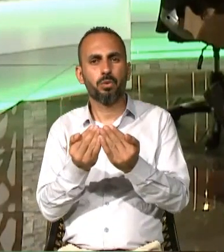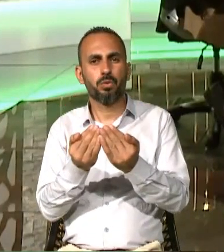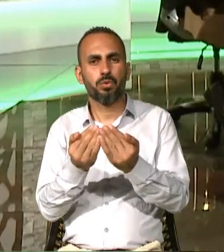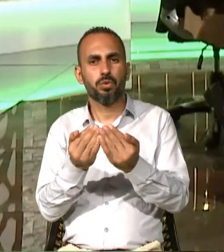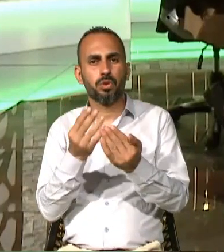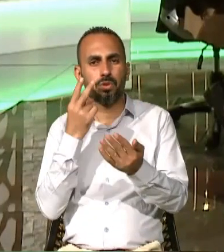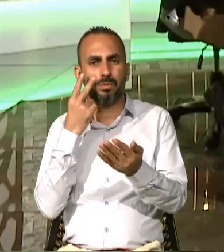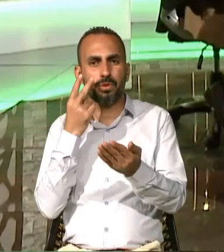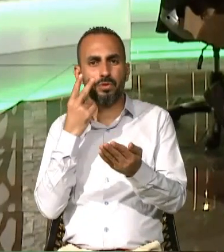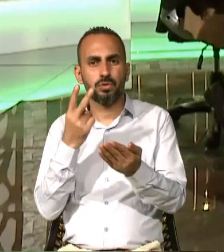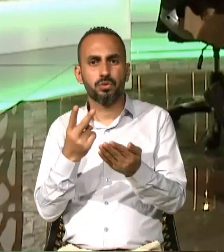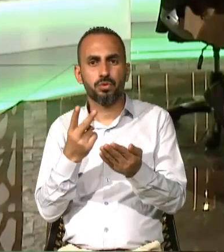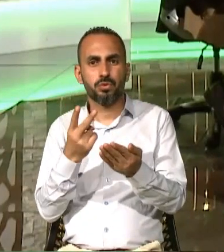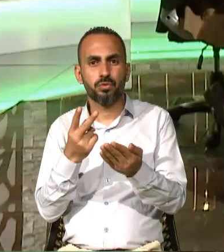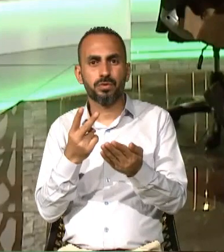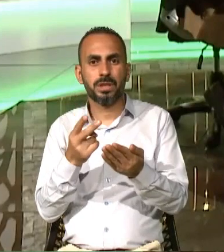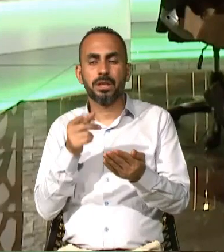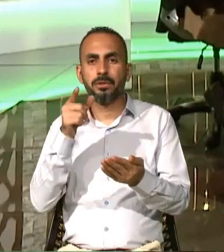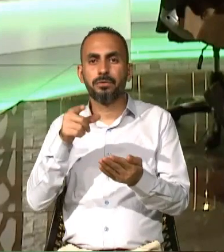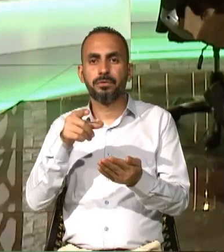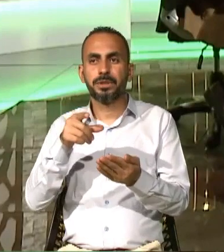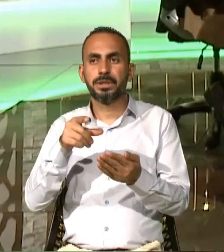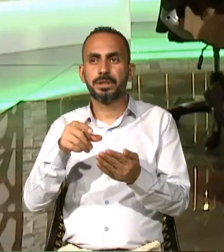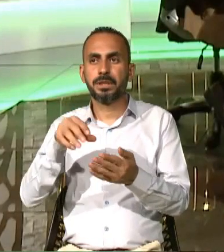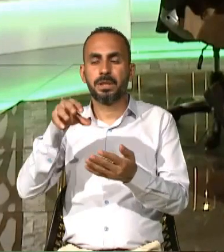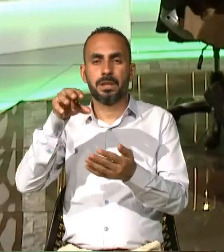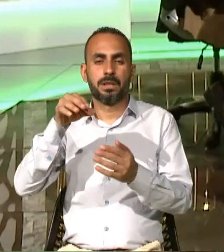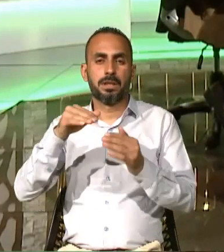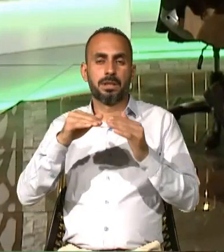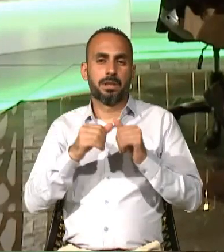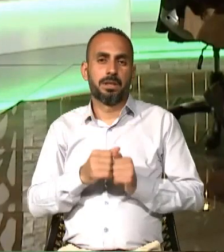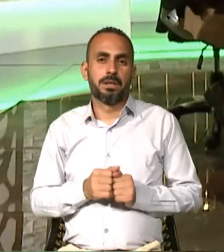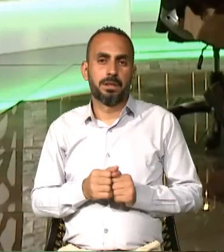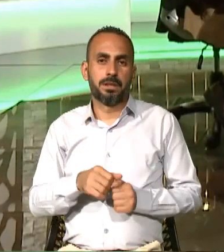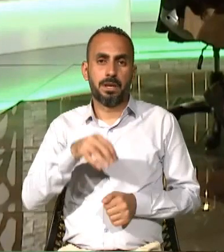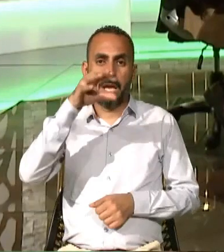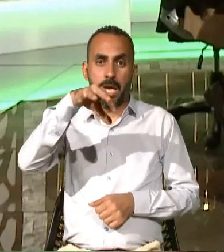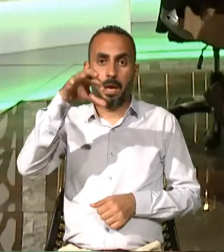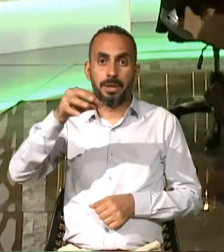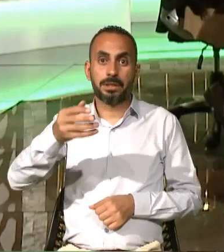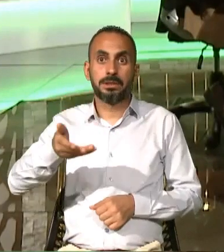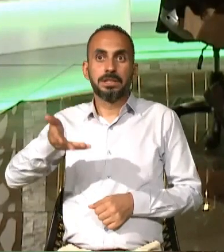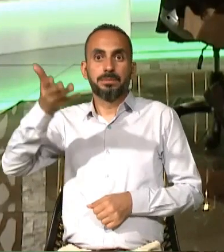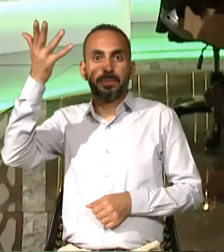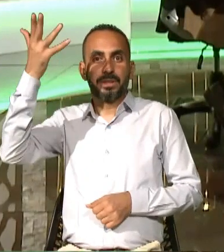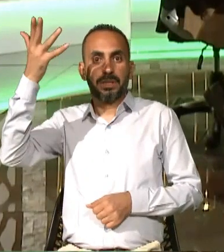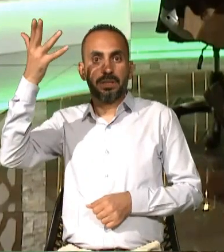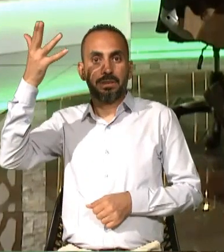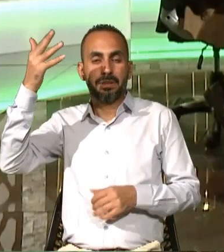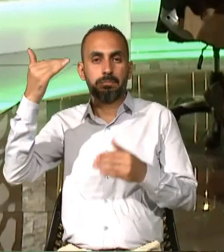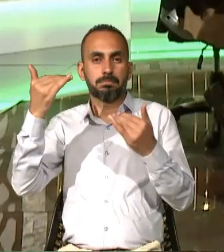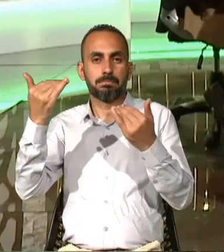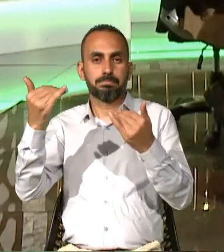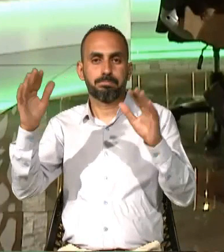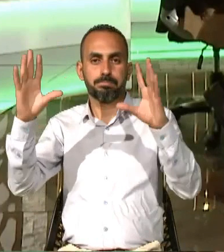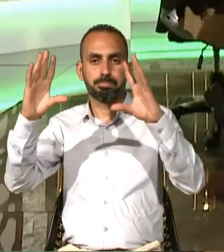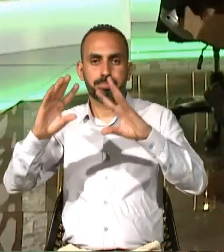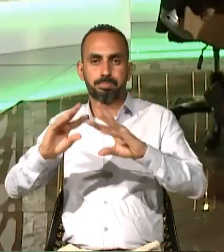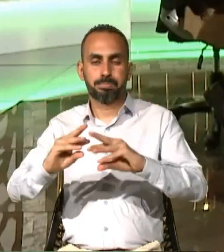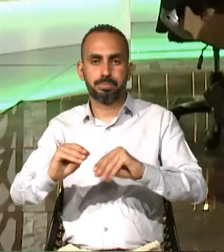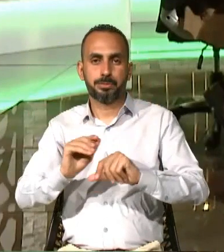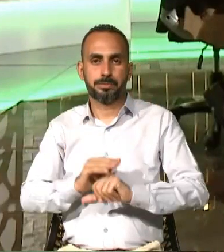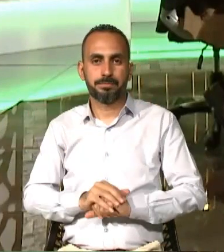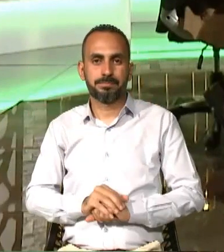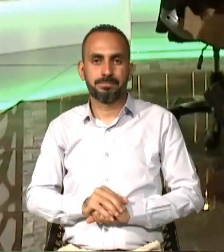في تغيير حصل في دول كبيرة اتكسرت، في دول كبيرة عرفت إن مش بقوتها وبفلوسها وبكل المد اللي وصلت